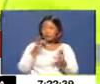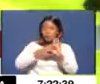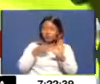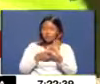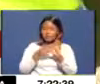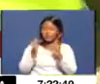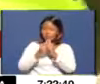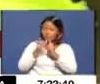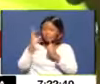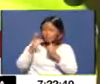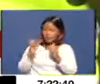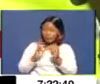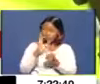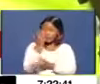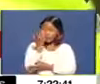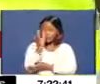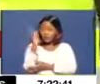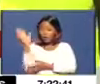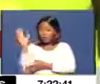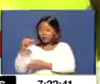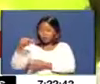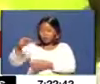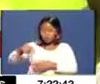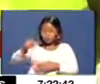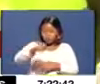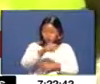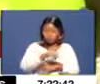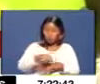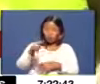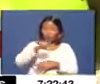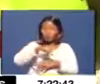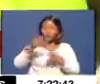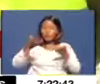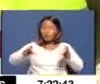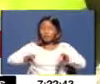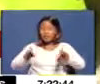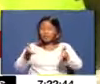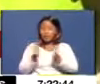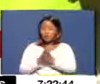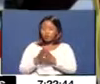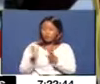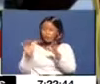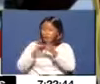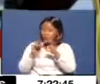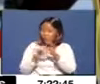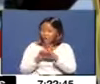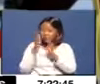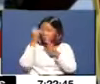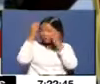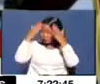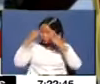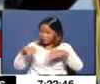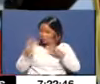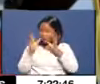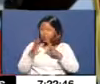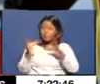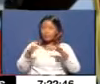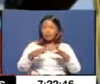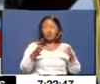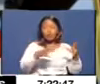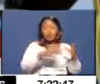Kenya. And so today we are here with the community members to sensitize the community. Katika kaunti ya